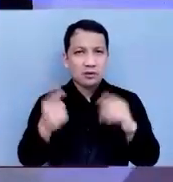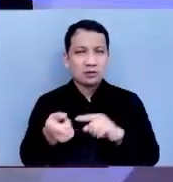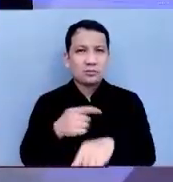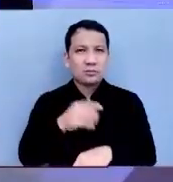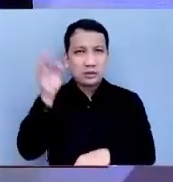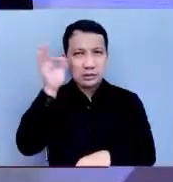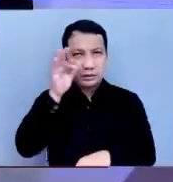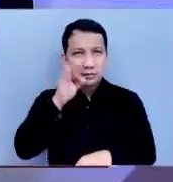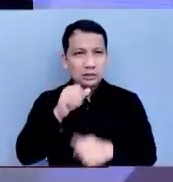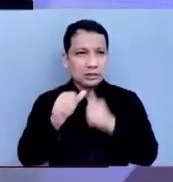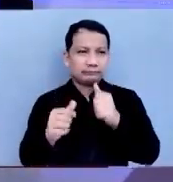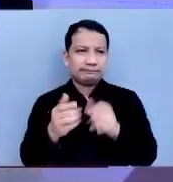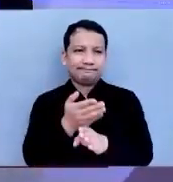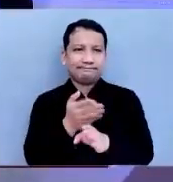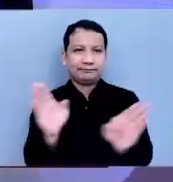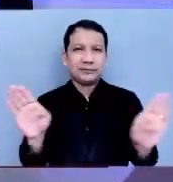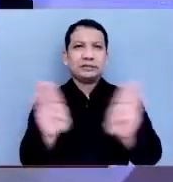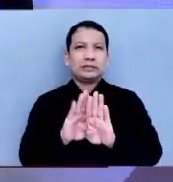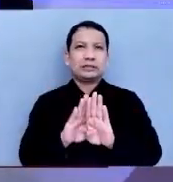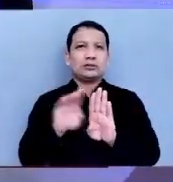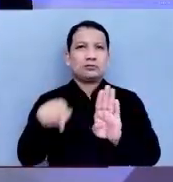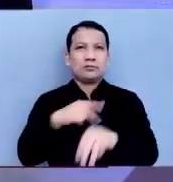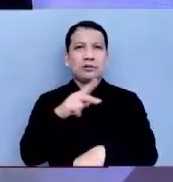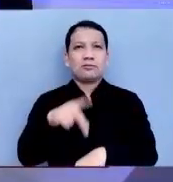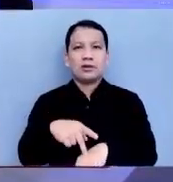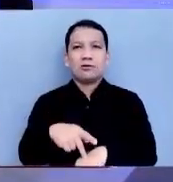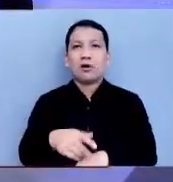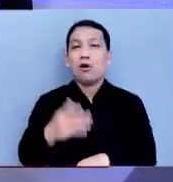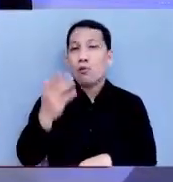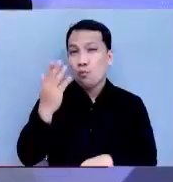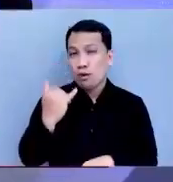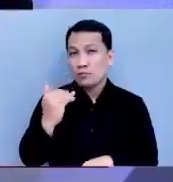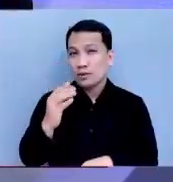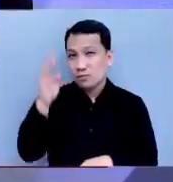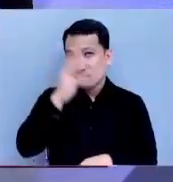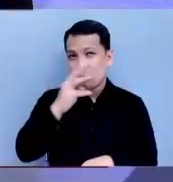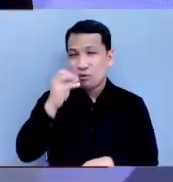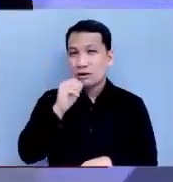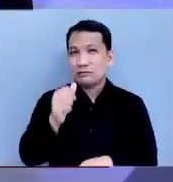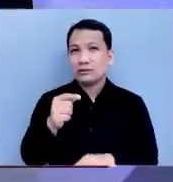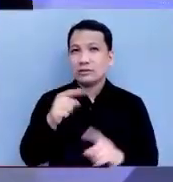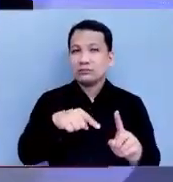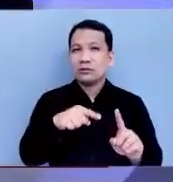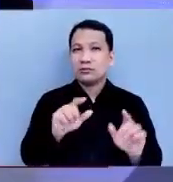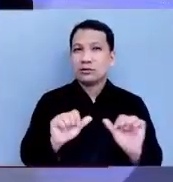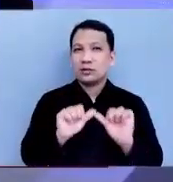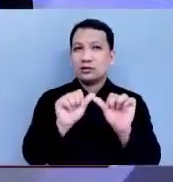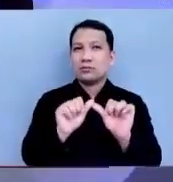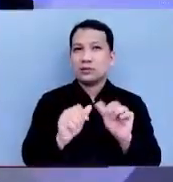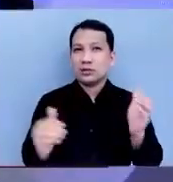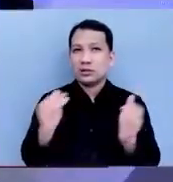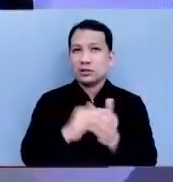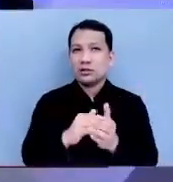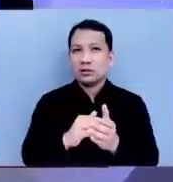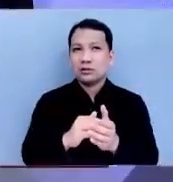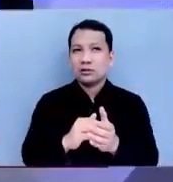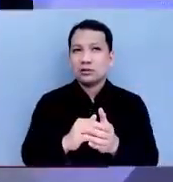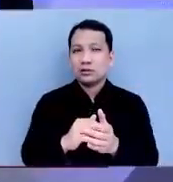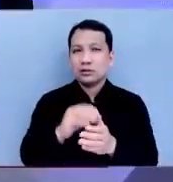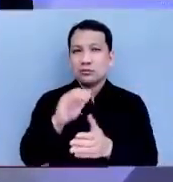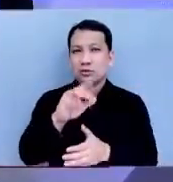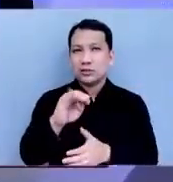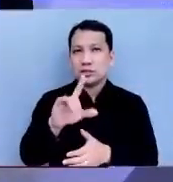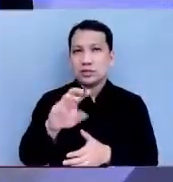Afghanistan, biglang nagsara ang pintuan? Ang pangamba marahil ng ilan, ang muling pagiging aktibo ng mga Islamic fundamentalists